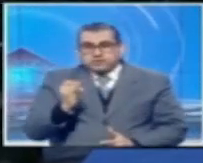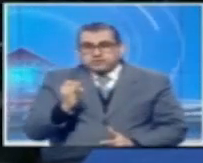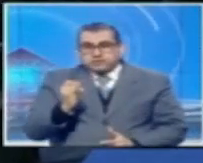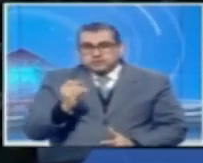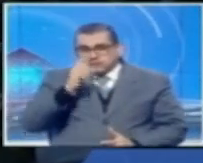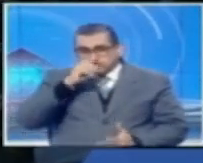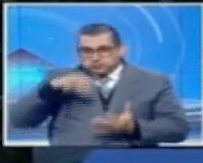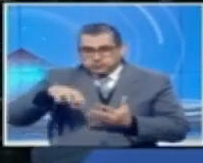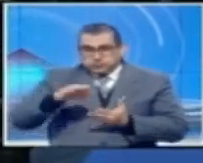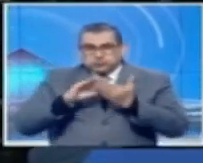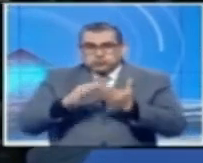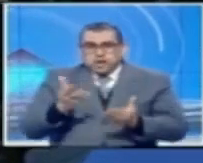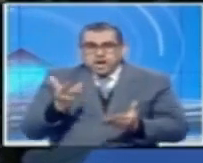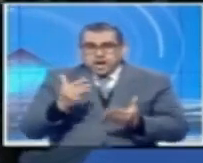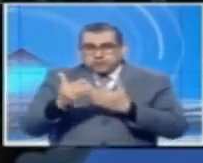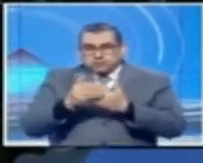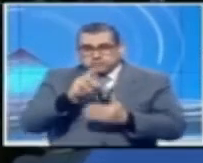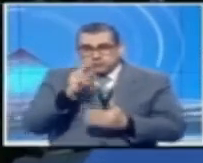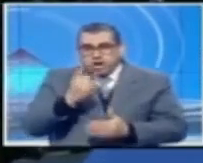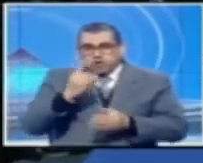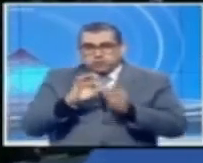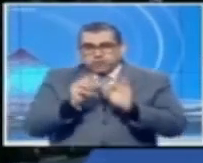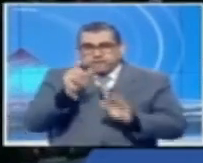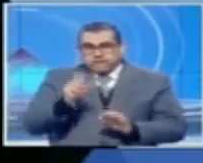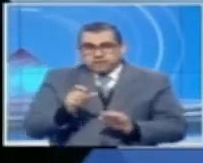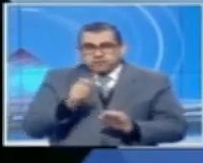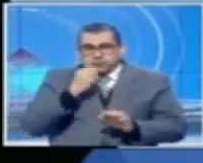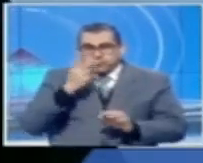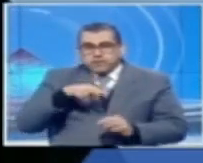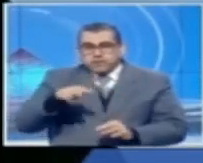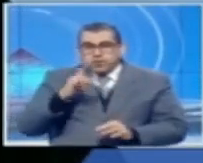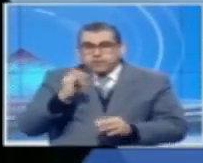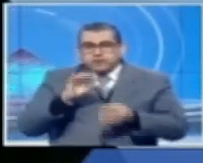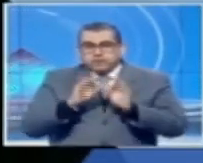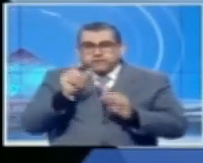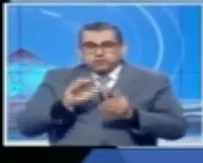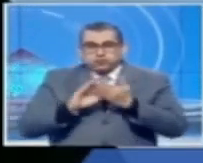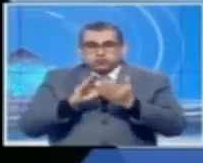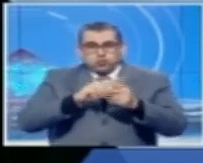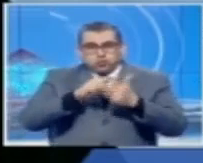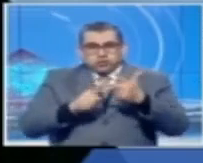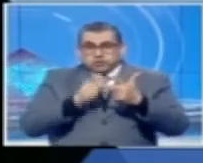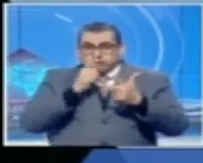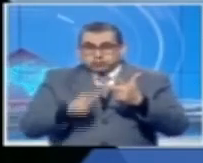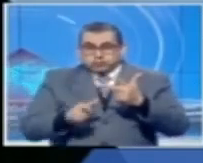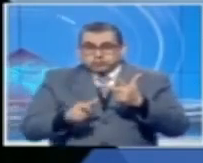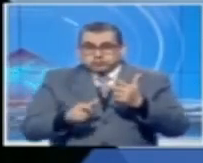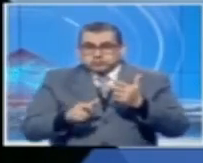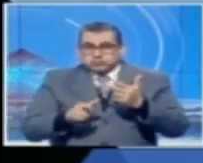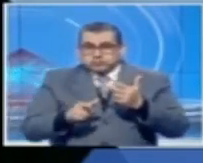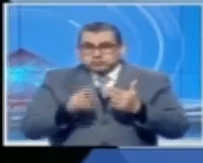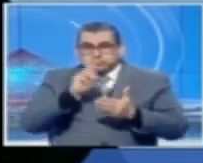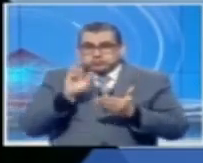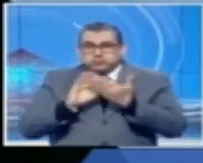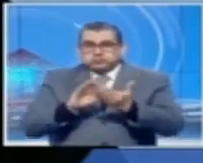قرية بتخدم حوالي 10 مليون مواطن، يعني 58 مليون مواطن. بالنسبة